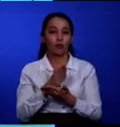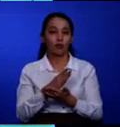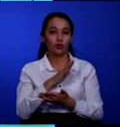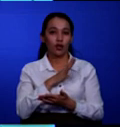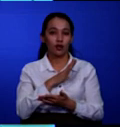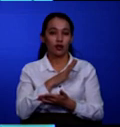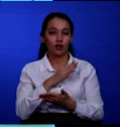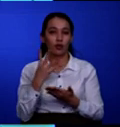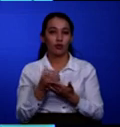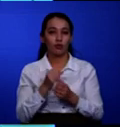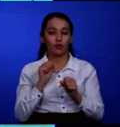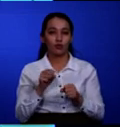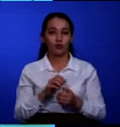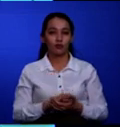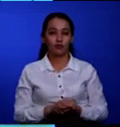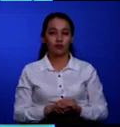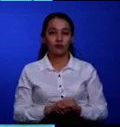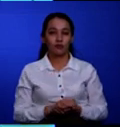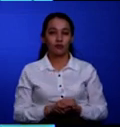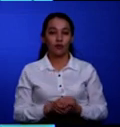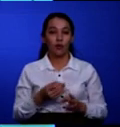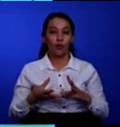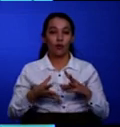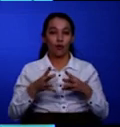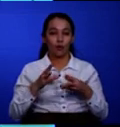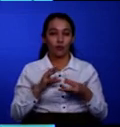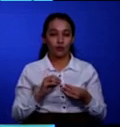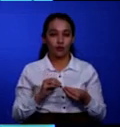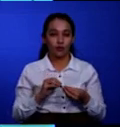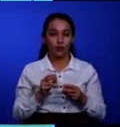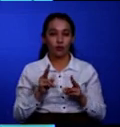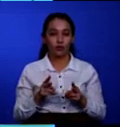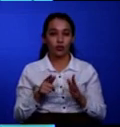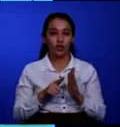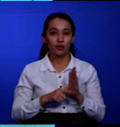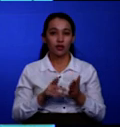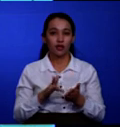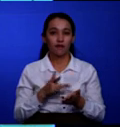chiqadi. Demak, unda 70ta daftar bo'lgan ekan.